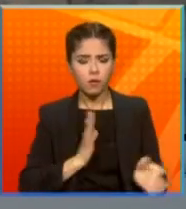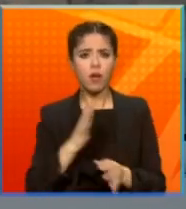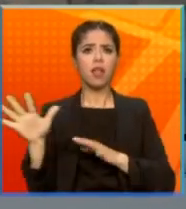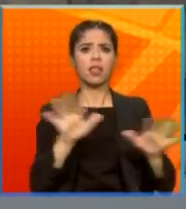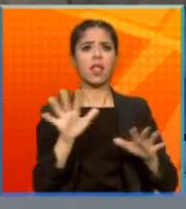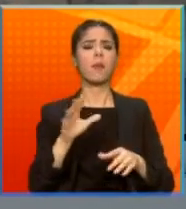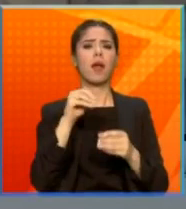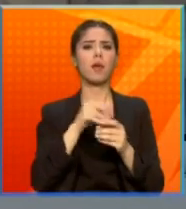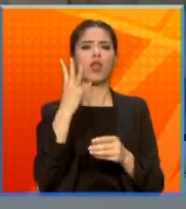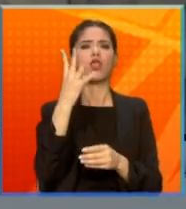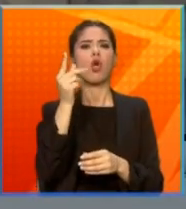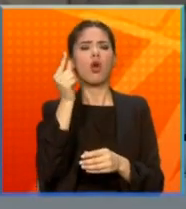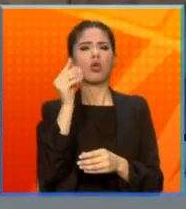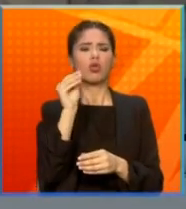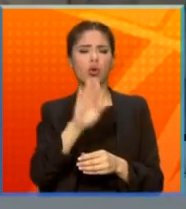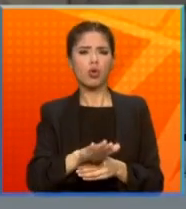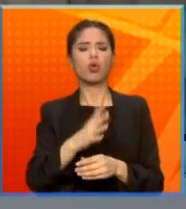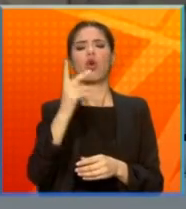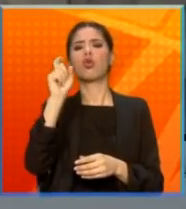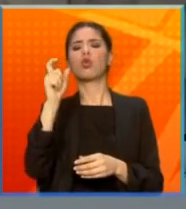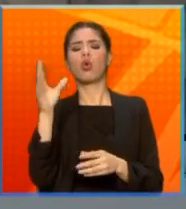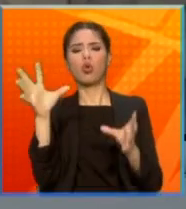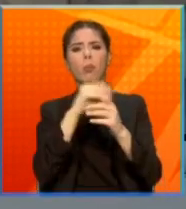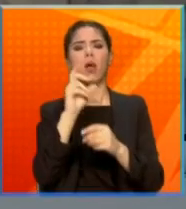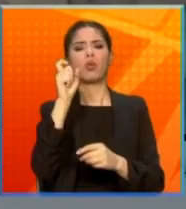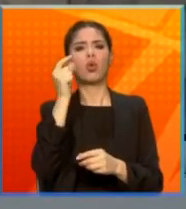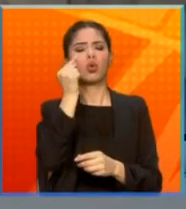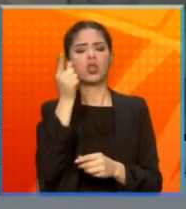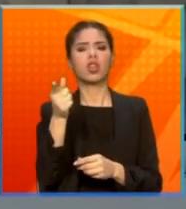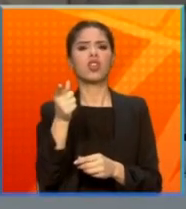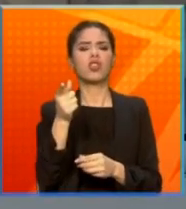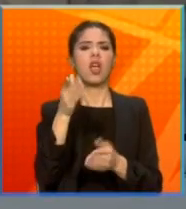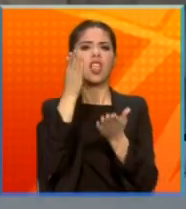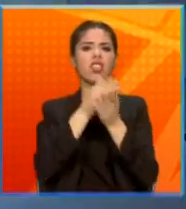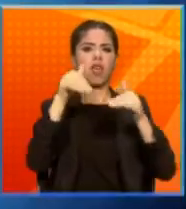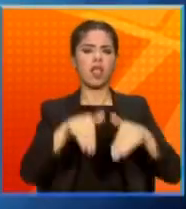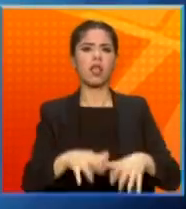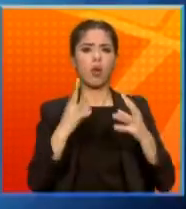veren 4'ü çocuk, 9 kişi içinde cenaze töreni düzenlendi. Acı büyüktü.